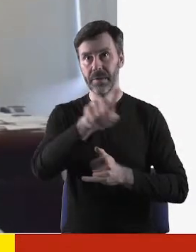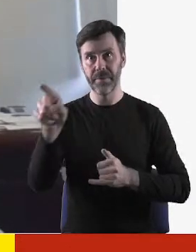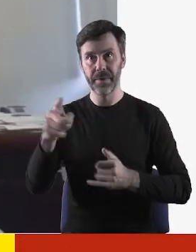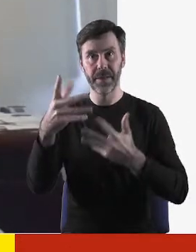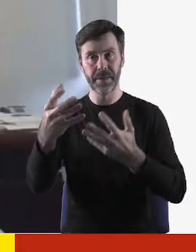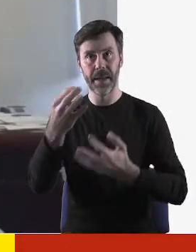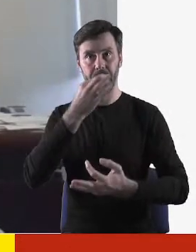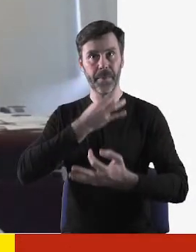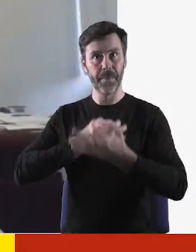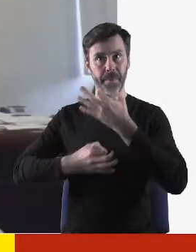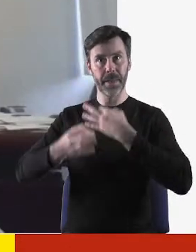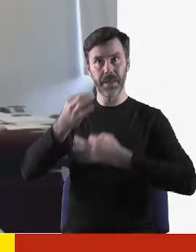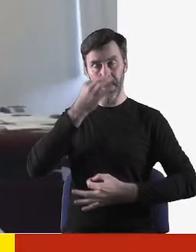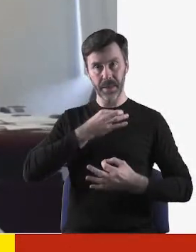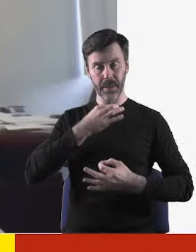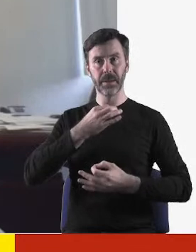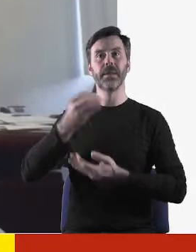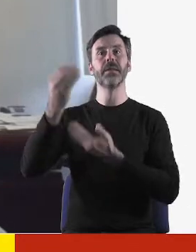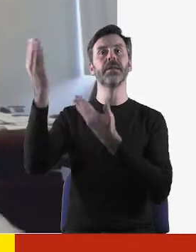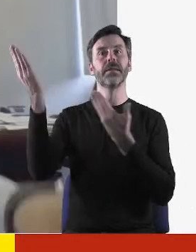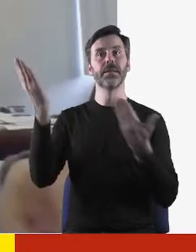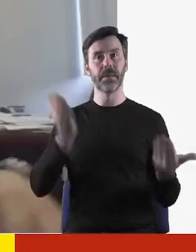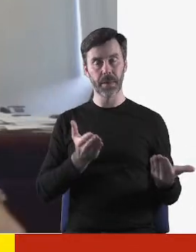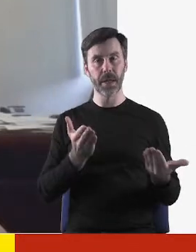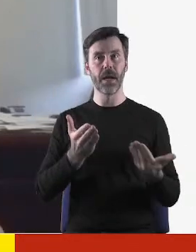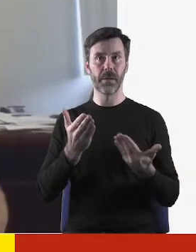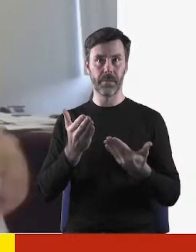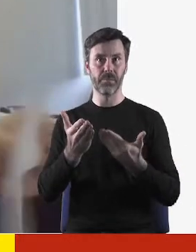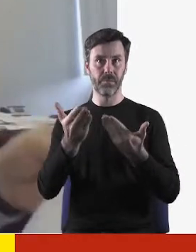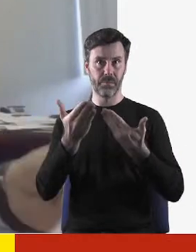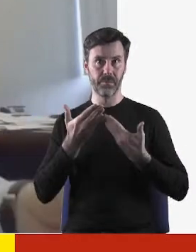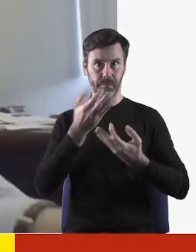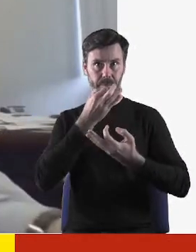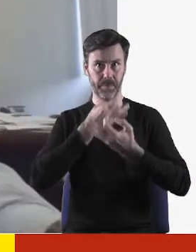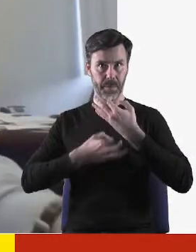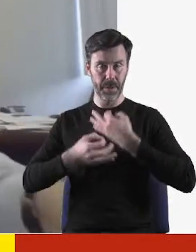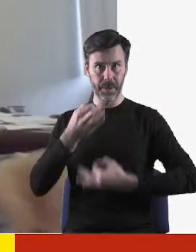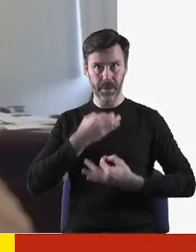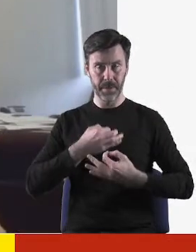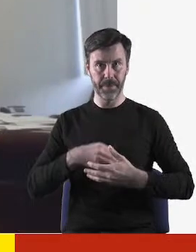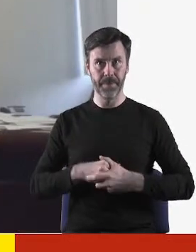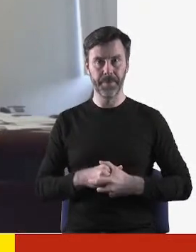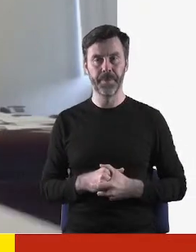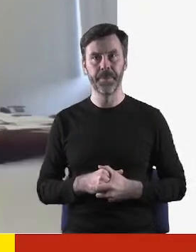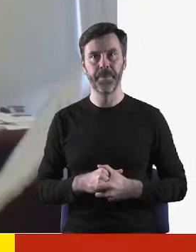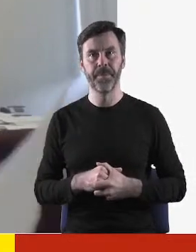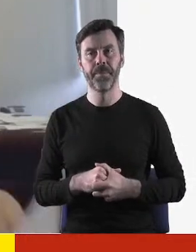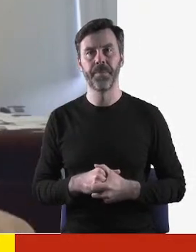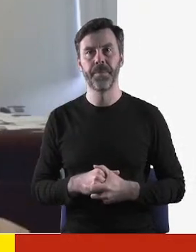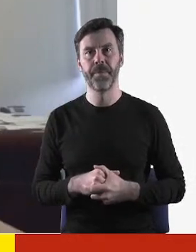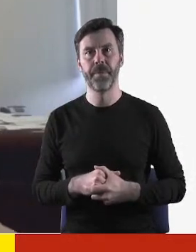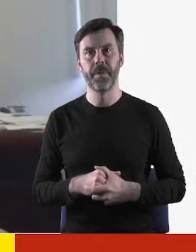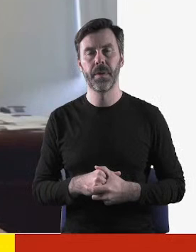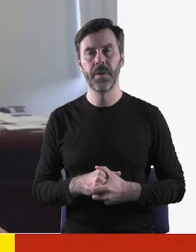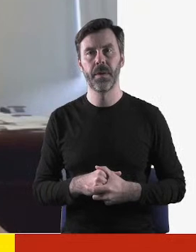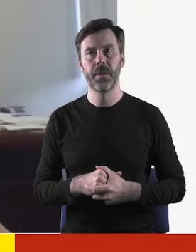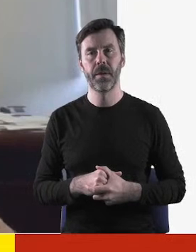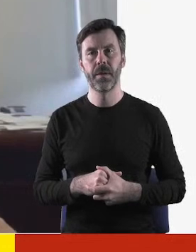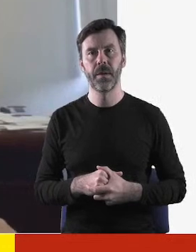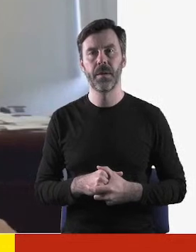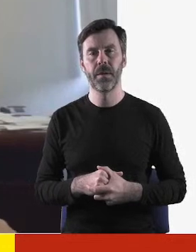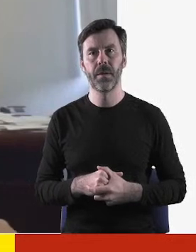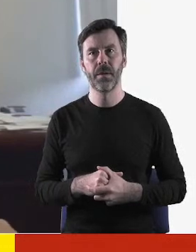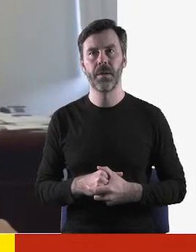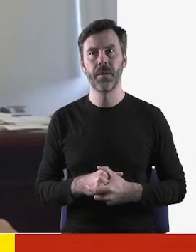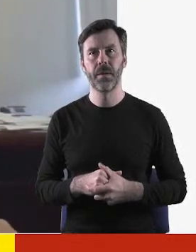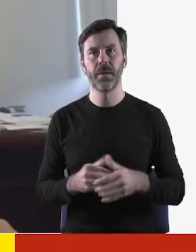to bardzo bym poprosił. Chcę powiedzieć, że jeśli byśmy mówili o trzecim etapie, jeszcze może tylko kilka słów